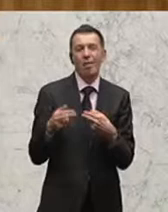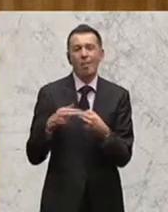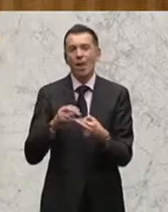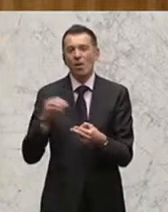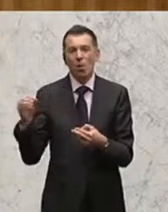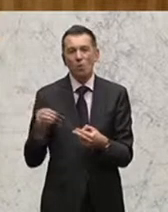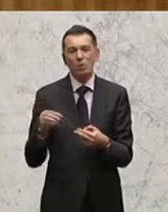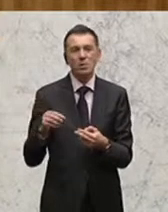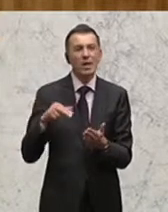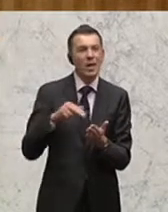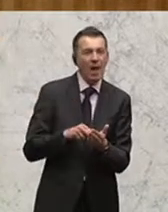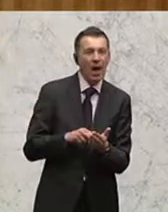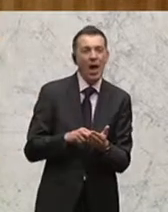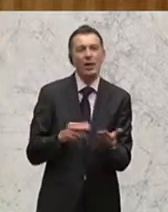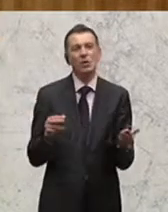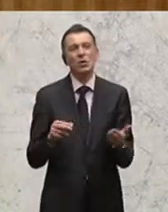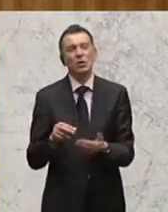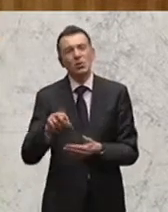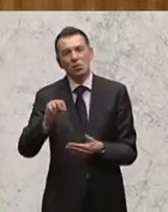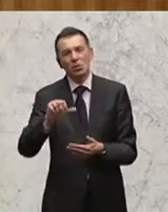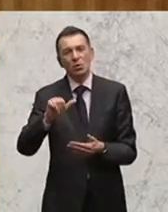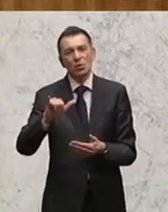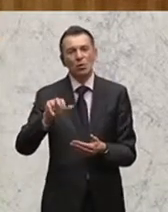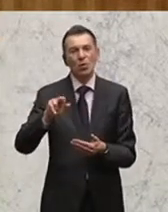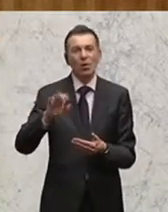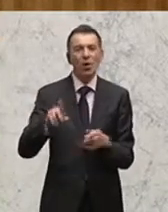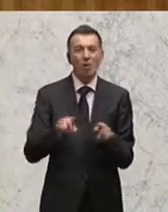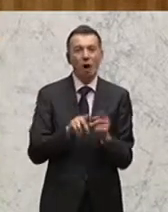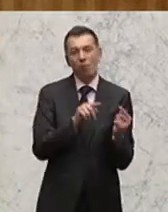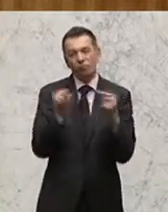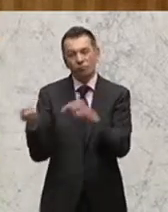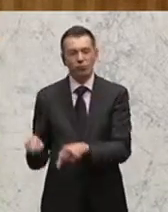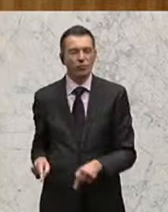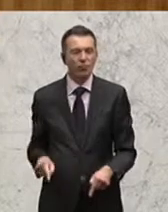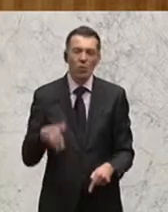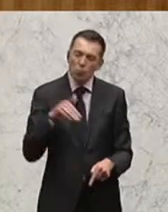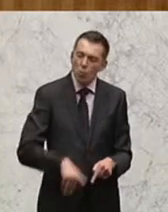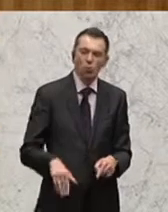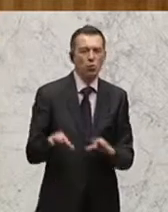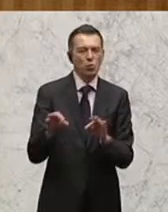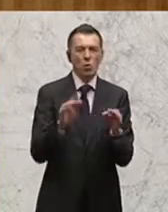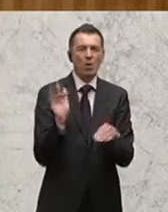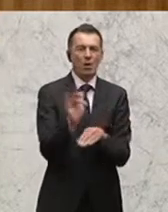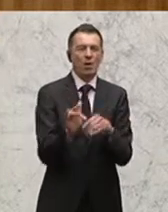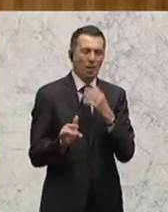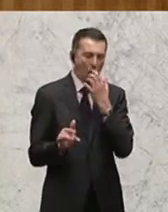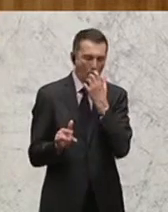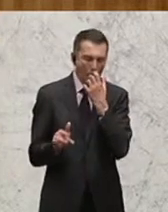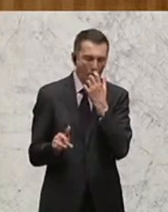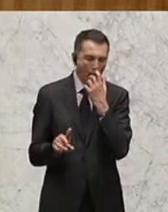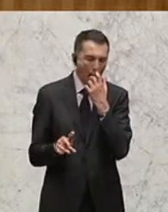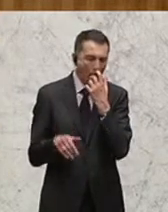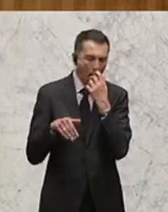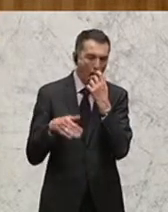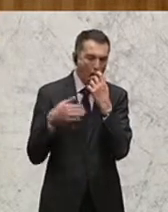Irak, in Syrien für den Islamischen Staat auch rekrutieren lassen. Und da muss man endlich tätig werden. Und ich sage, da muss man sich wirklich